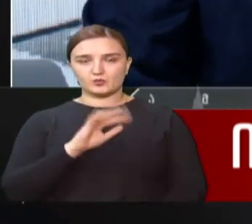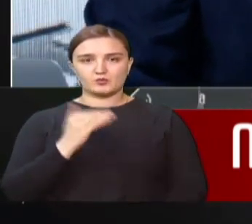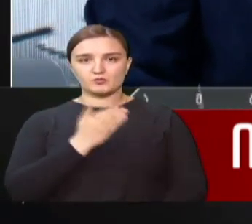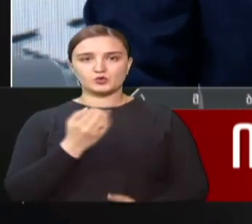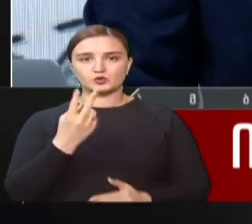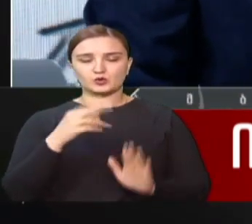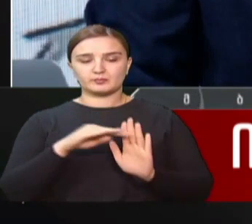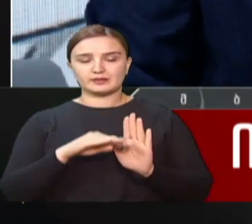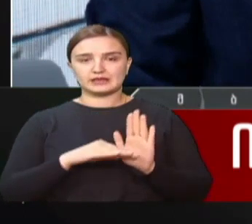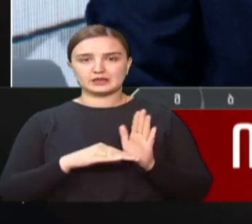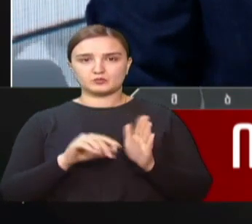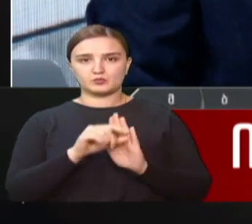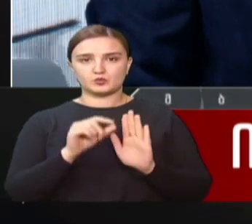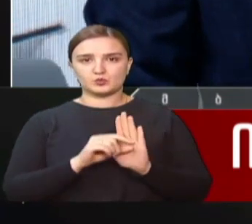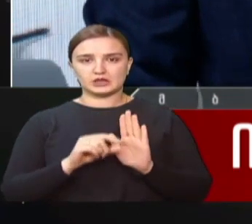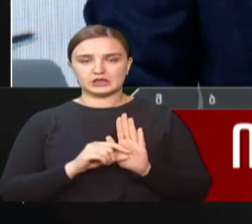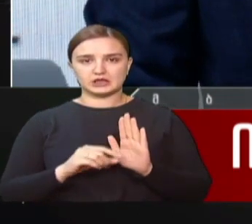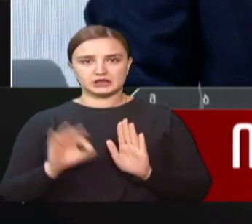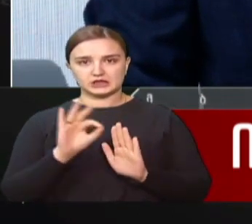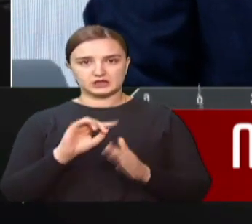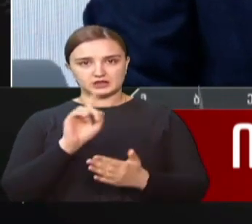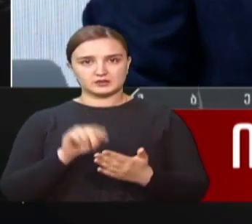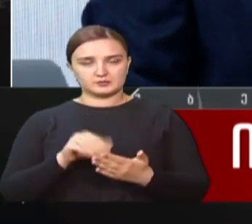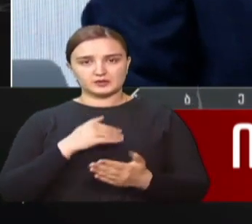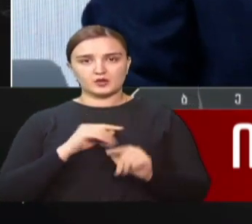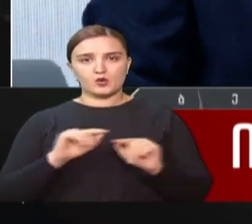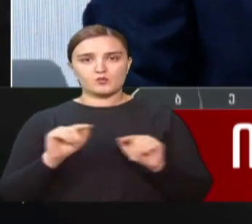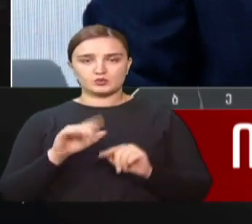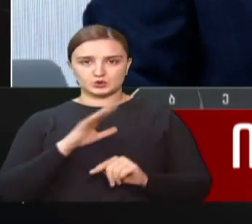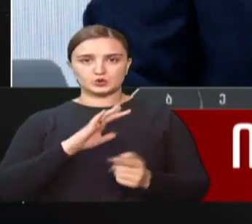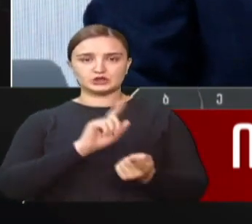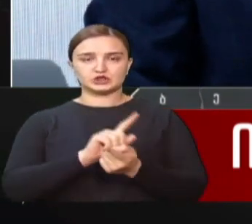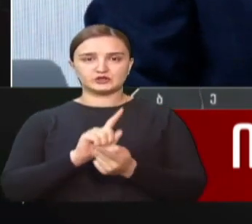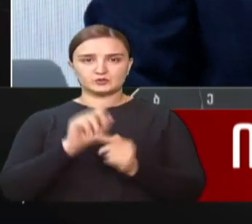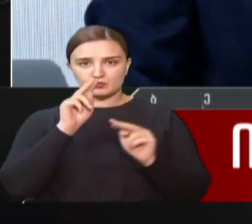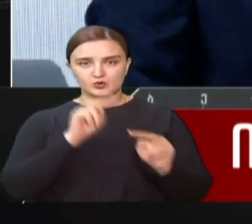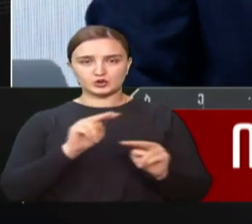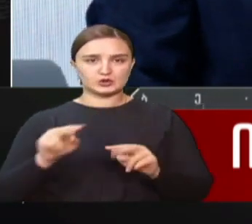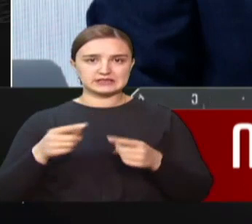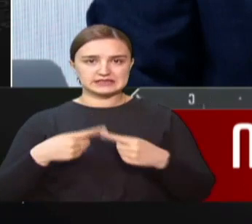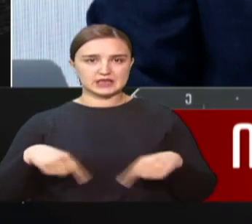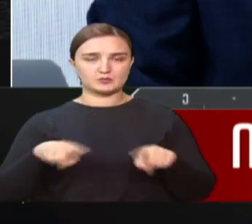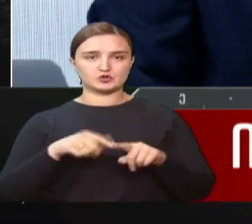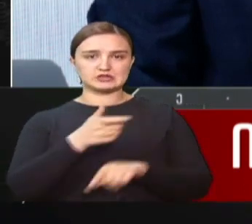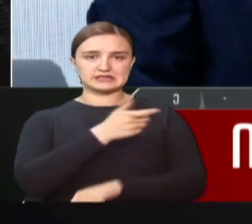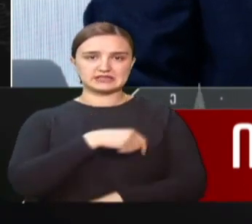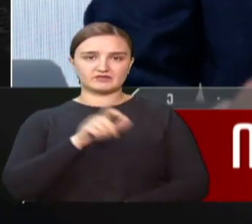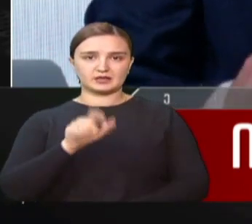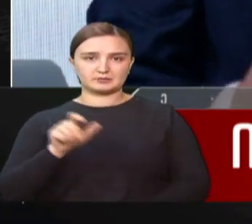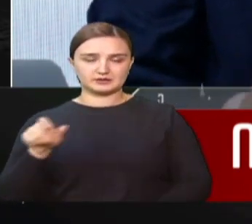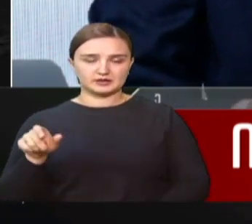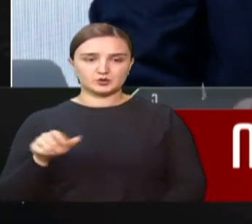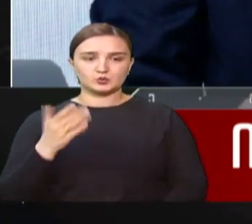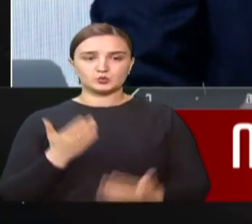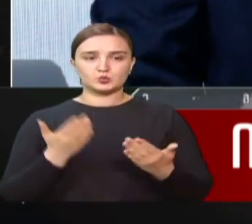პროცესით, რომელიც მიმდინარეობს ქვეყანაში. ოპოზიციის წარმომადგენლებს ჰქონდათ შეხვედრები მონიტორინგის საბჭოს წევრებთან და